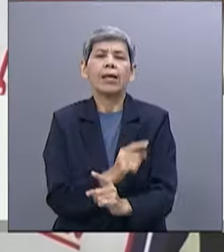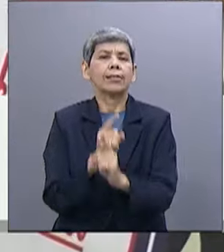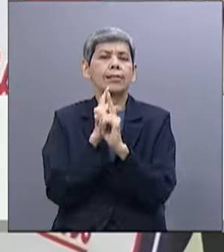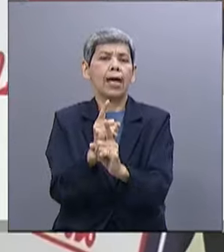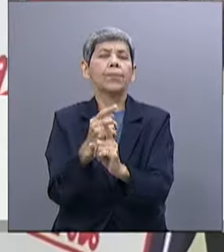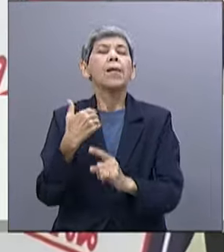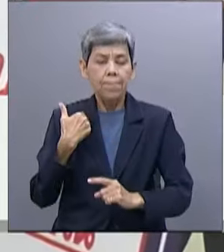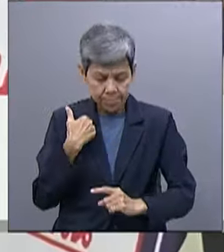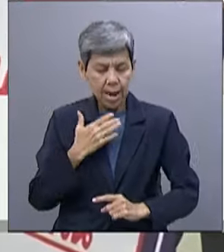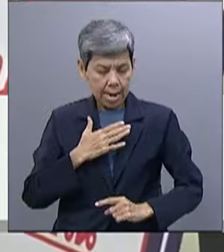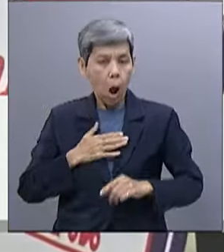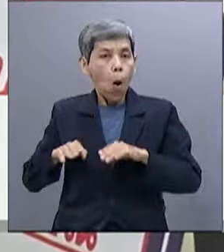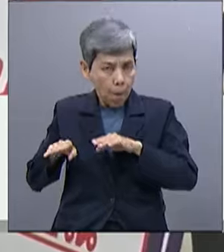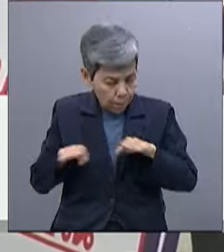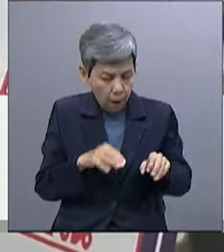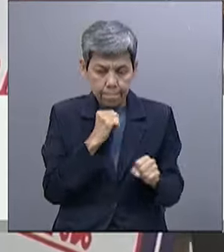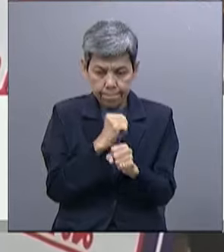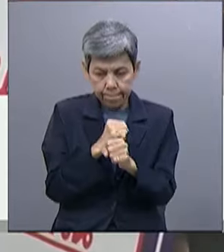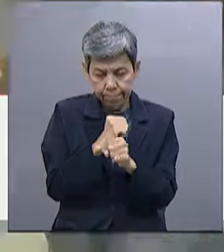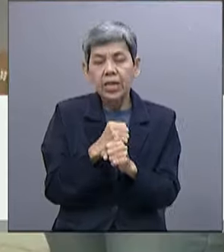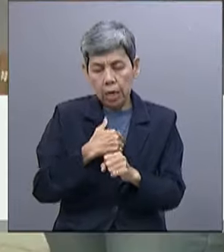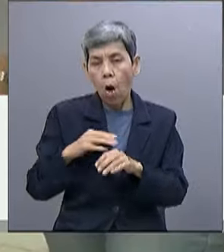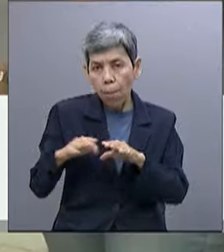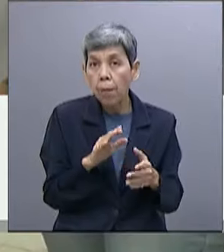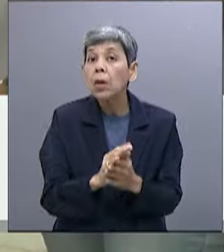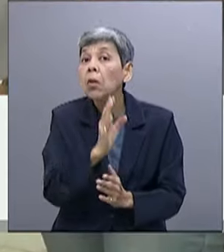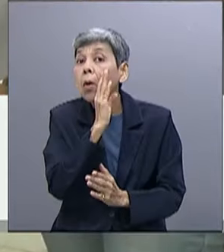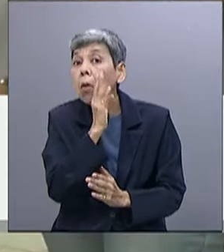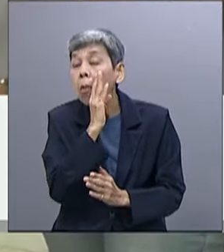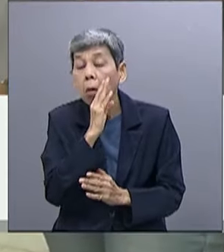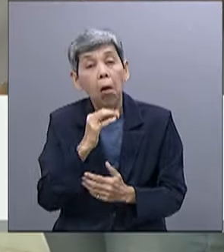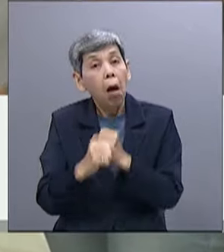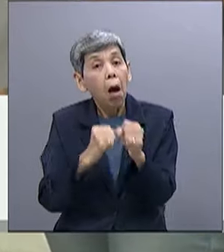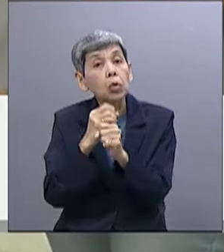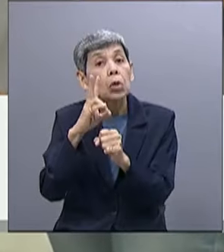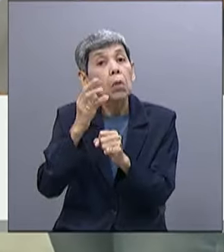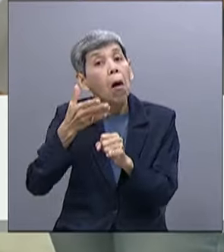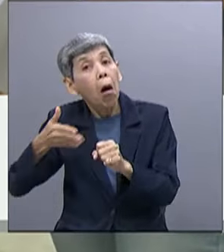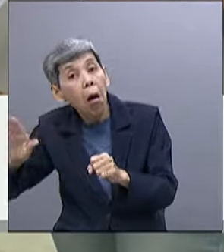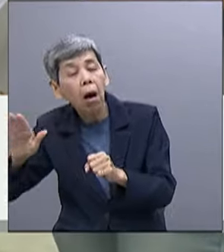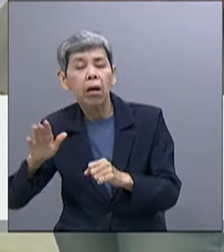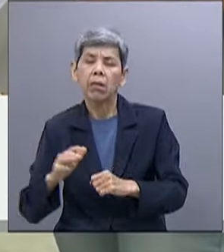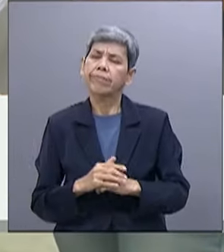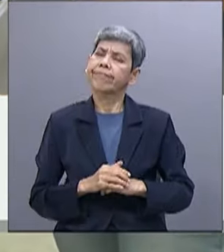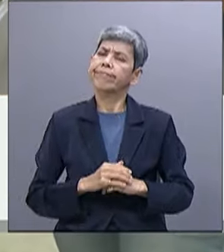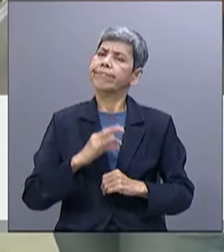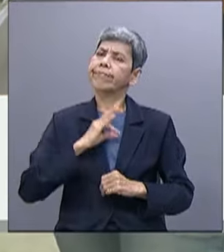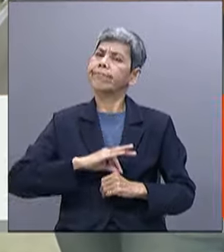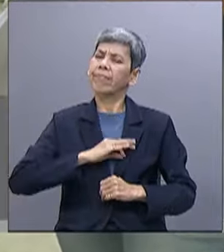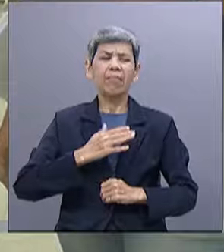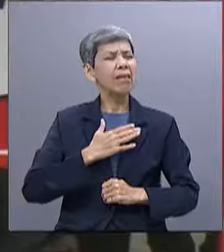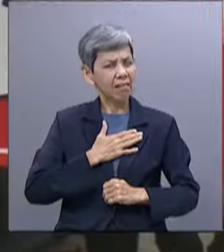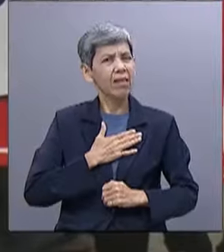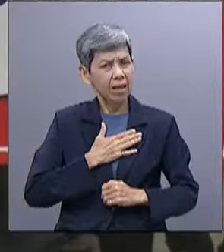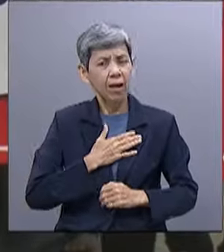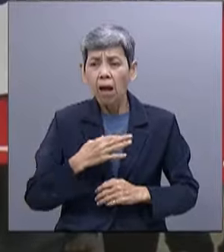ล้วก็มีความพร้อมที่จะปฏิบัติหน้าที่ต่อไปหากต้องพ้นสภาพเนื่องจากว่าอายุครบ70ปีเราก็อาจจะข